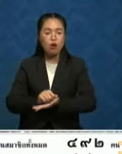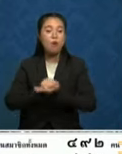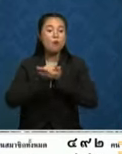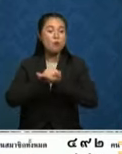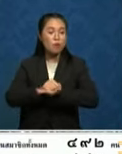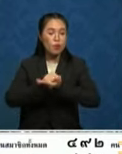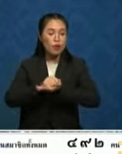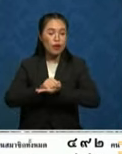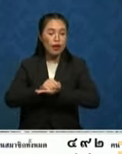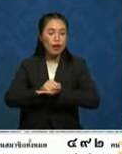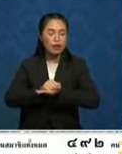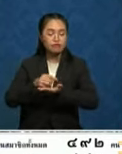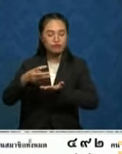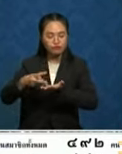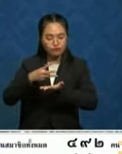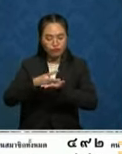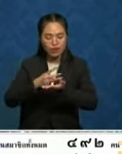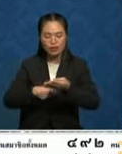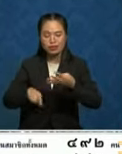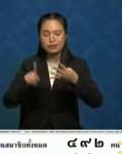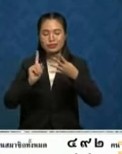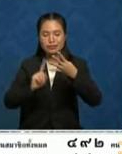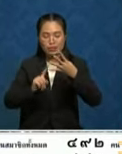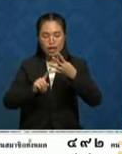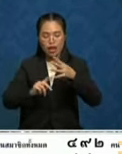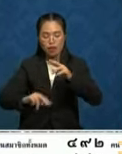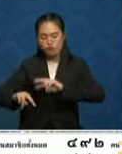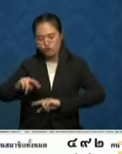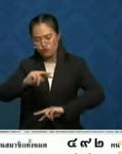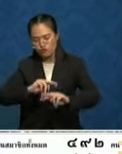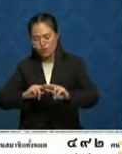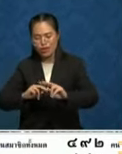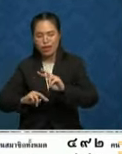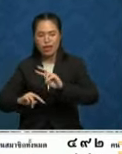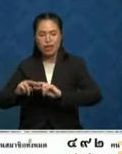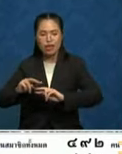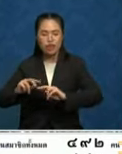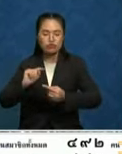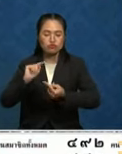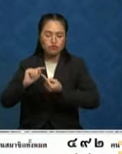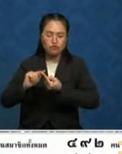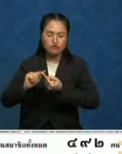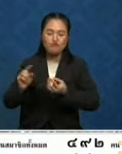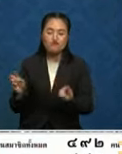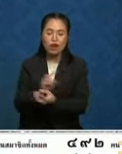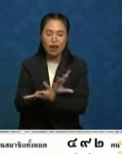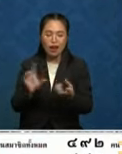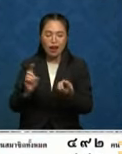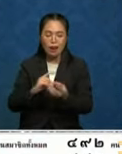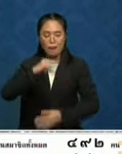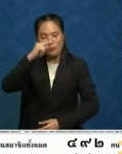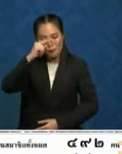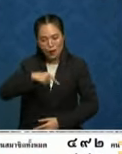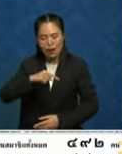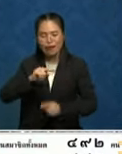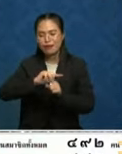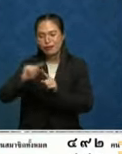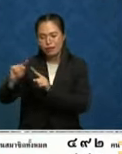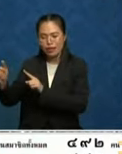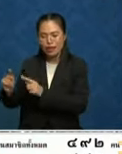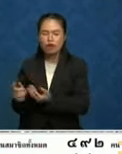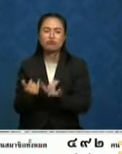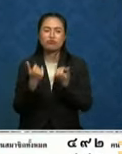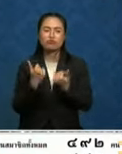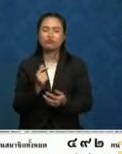สำคัญคือการธนุบำรุงศิลปะและวัฒนธรรมแต่ที่ผ่านมานี่มักจะพูดถึงแต่เรื่องยก